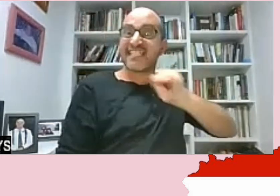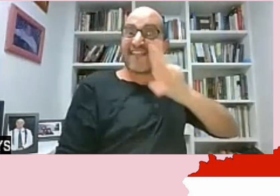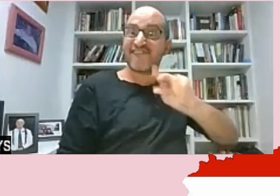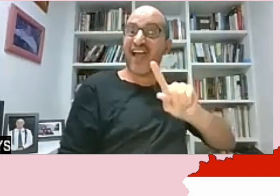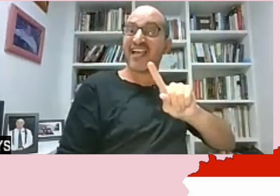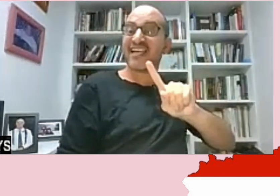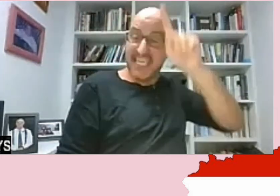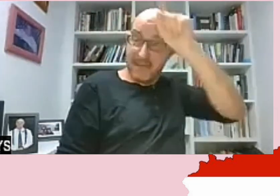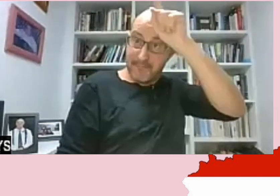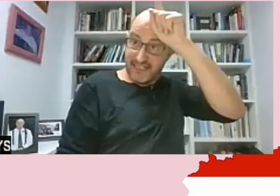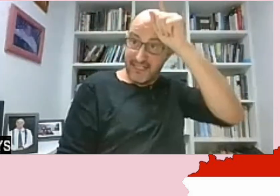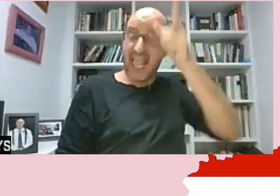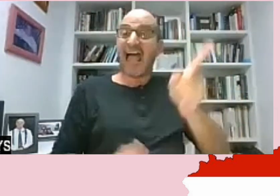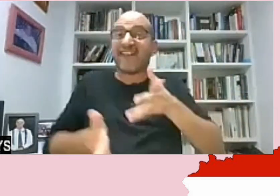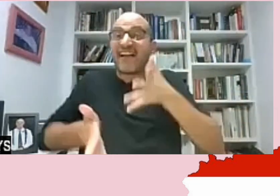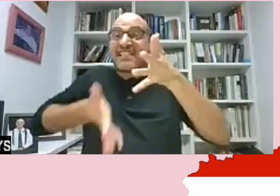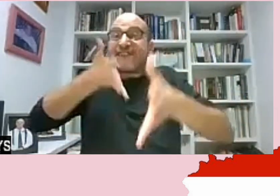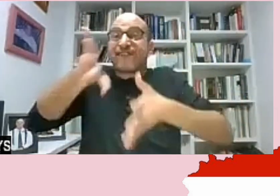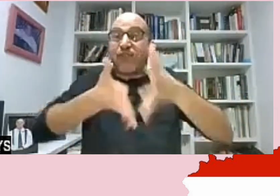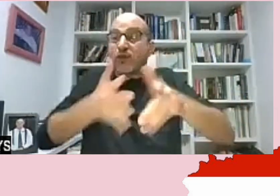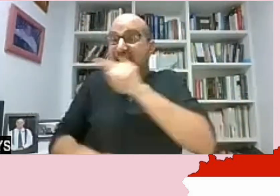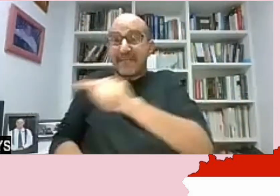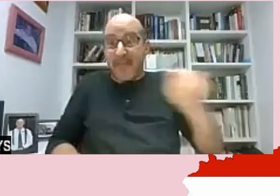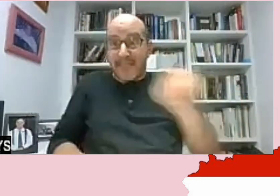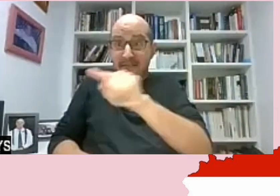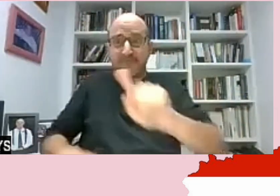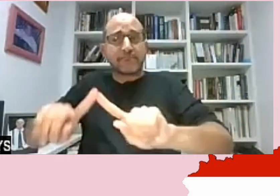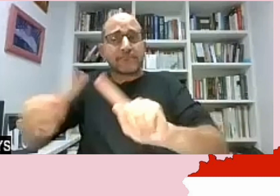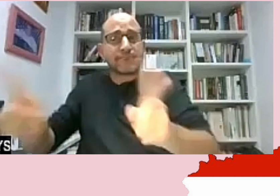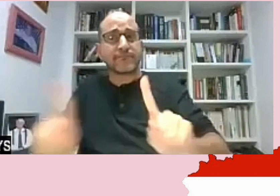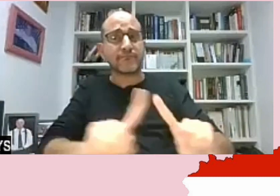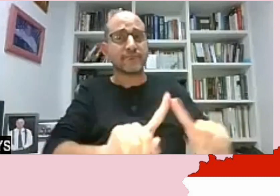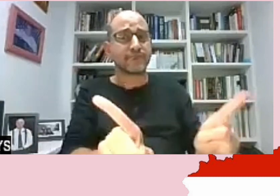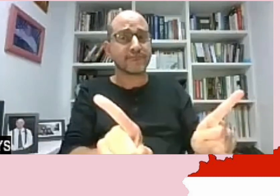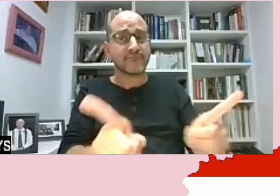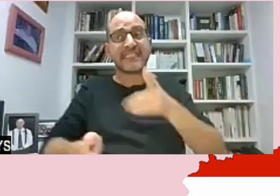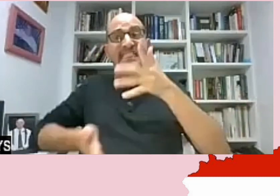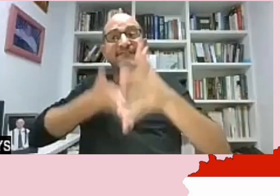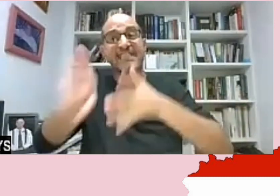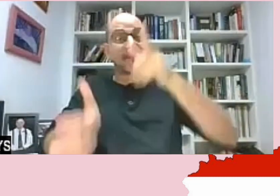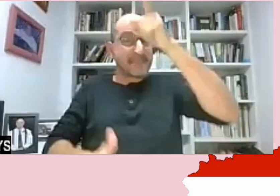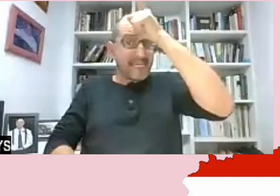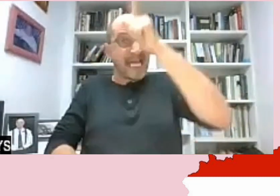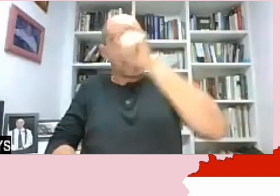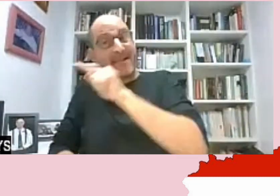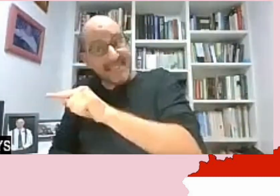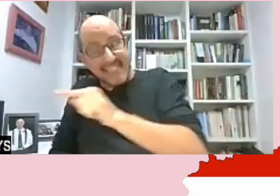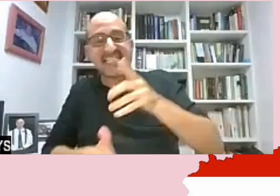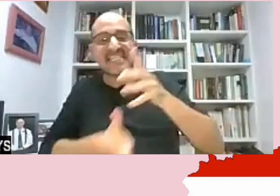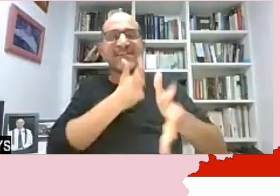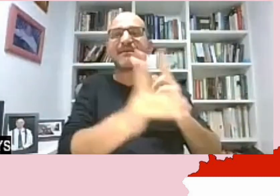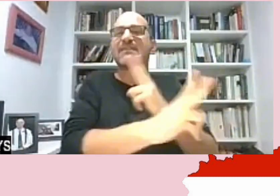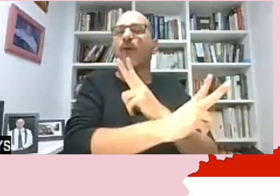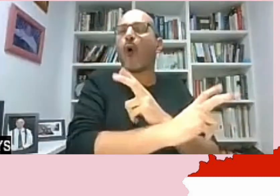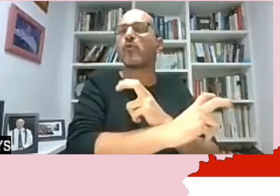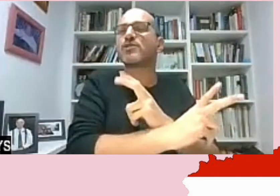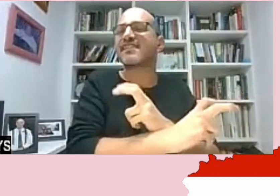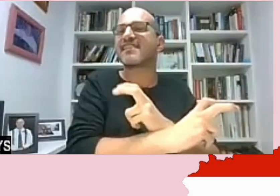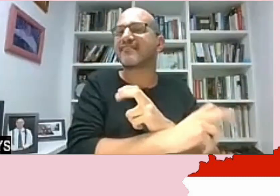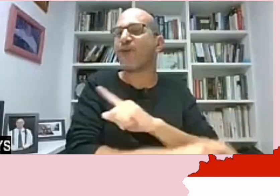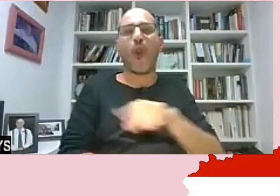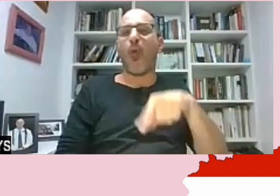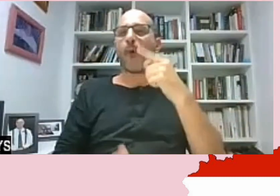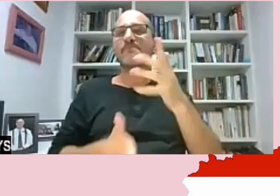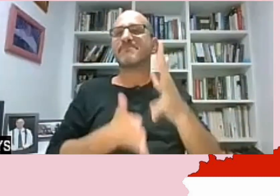גרמנית, וגם באוסטריה יש דוברי גרמנית, אבל השפות סימנים במדינות האלה שונות לחלוטין, שפת סימנים גרמנית